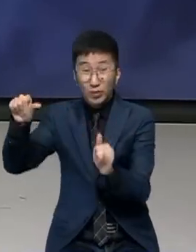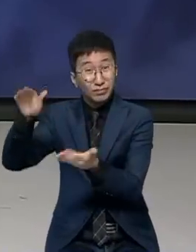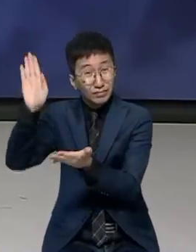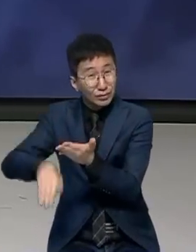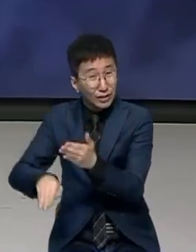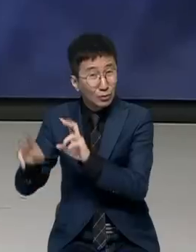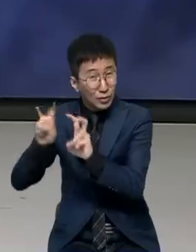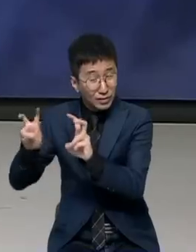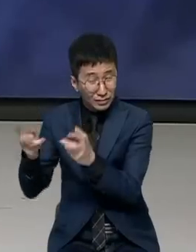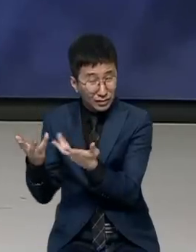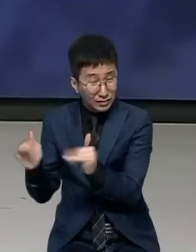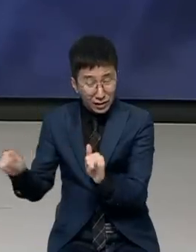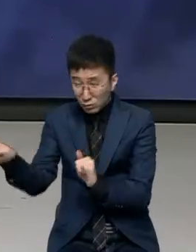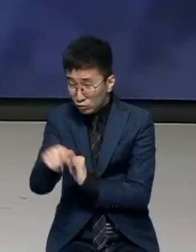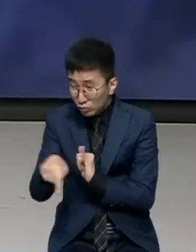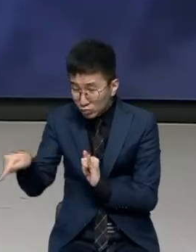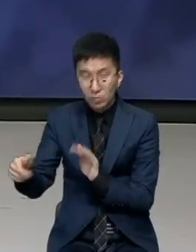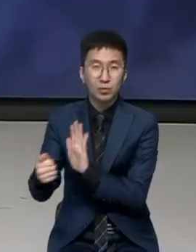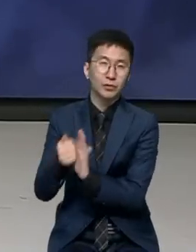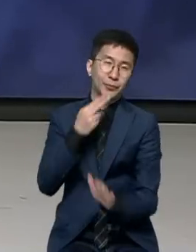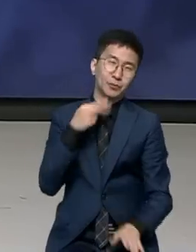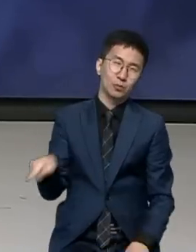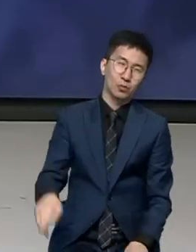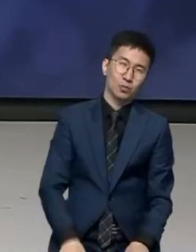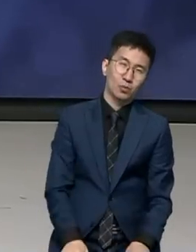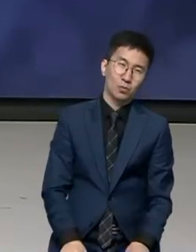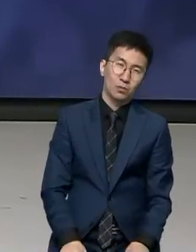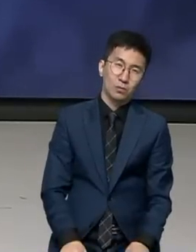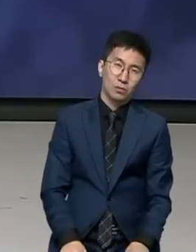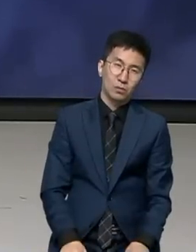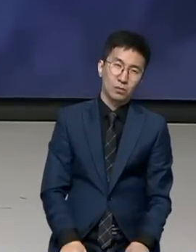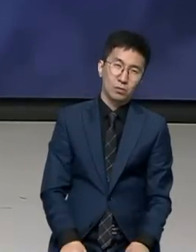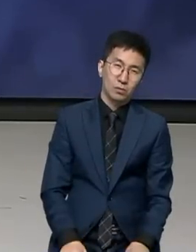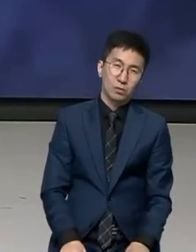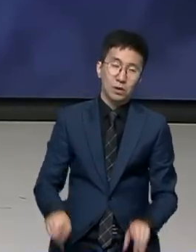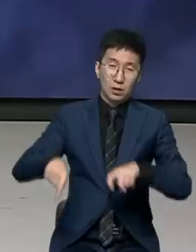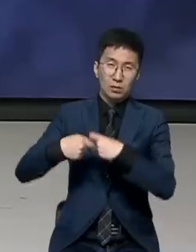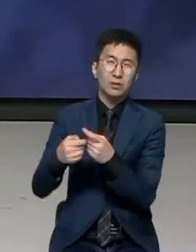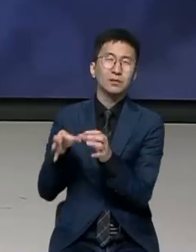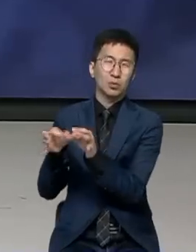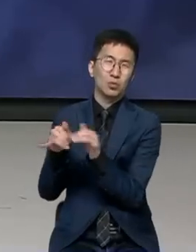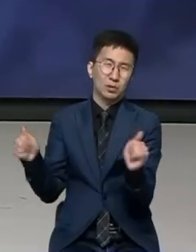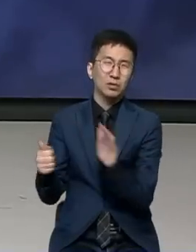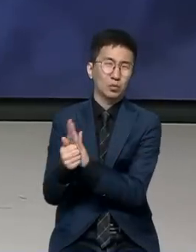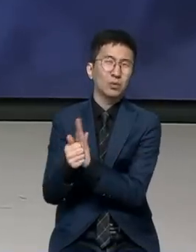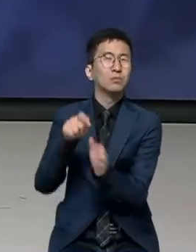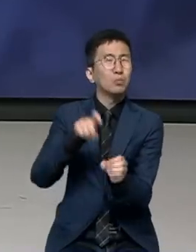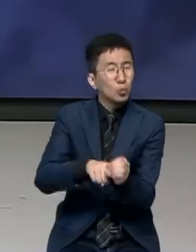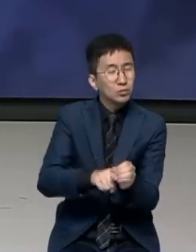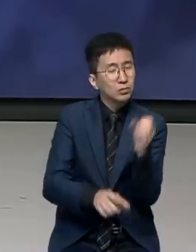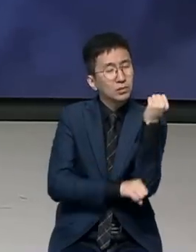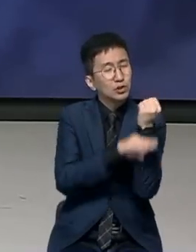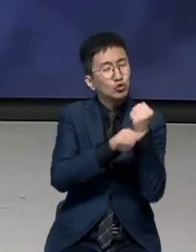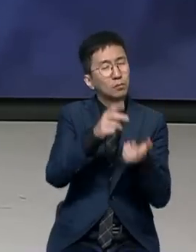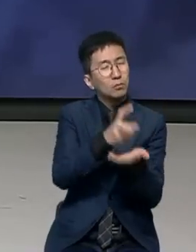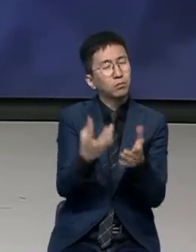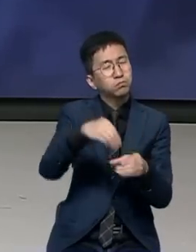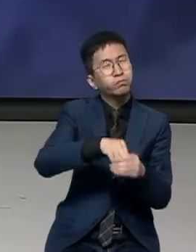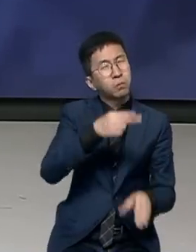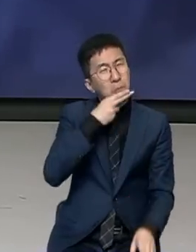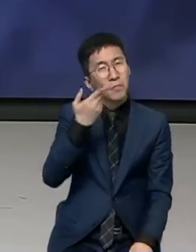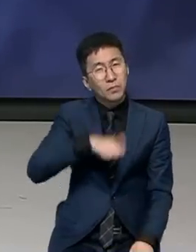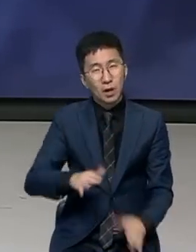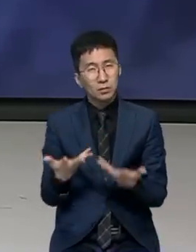이들이 일부 빠져 있다는 점입니다. 소규모 영세 업체들을 고려한 거라고는 하지만 노동자